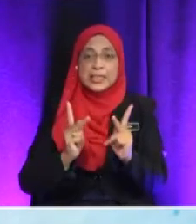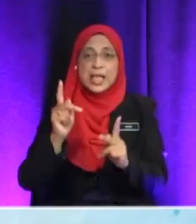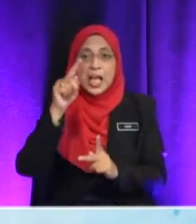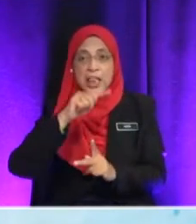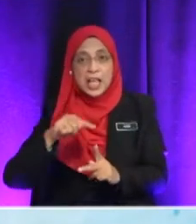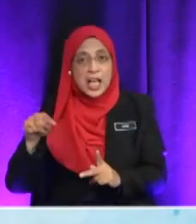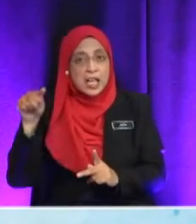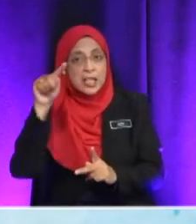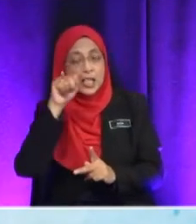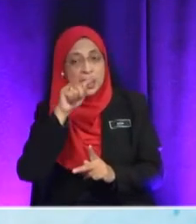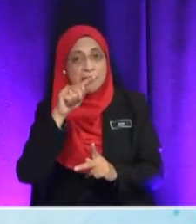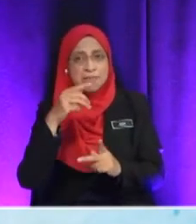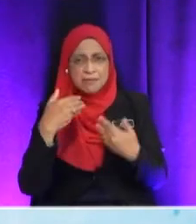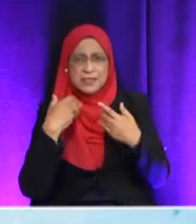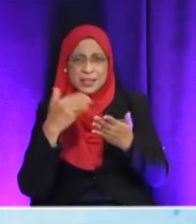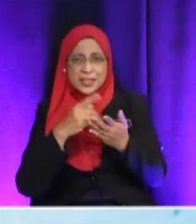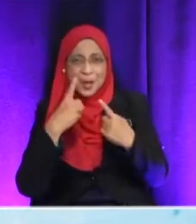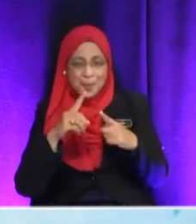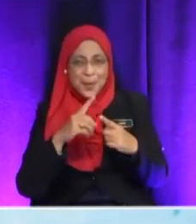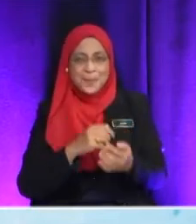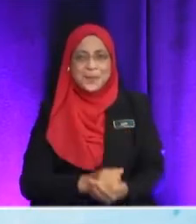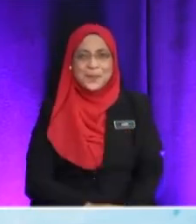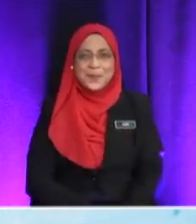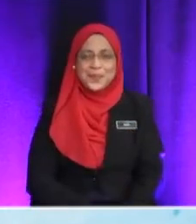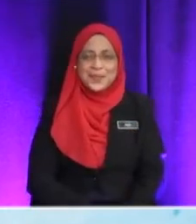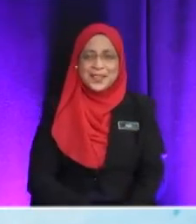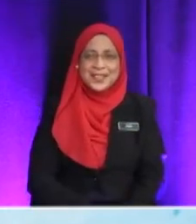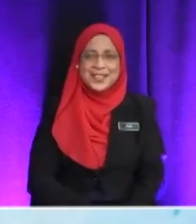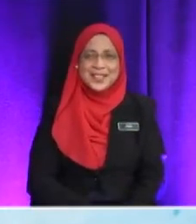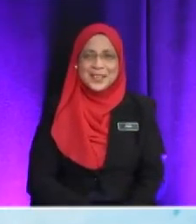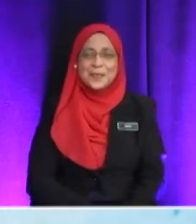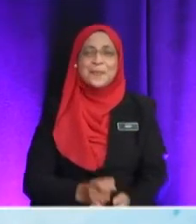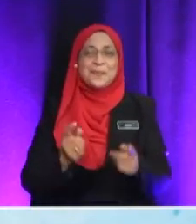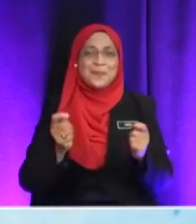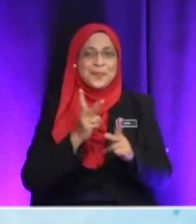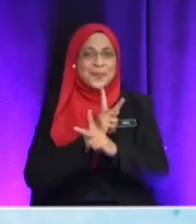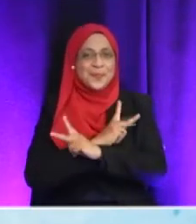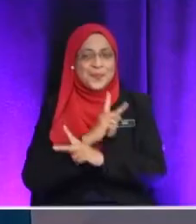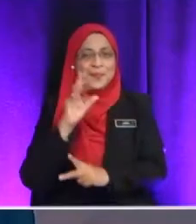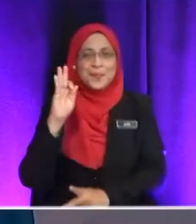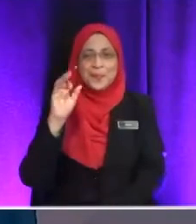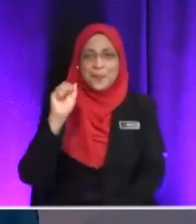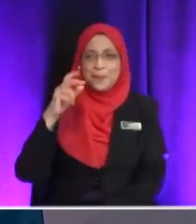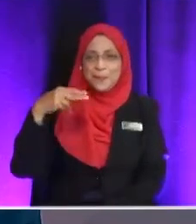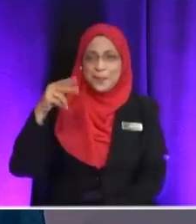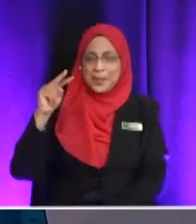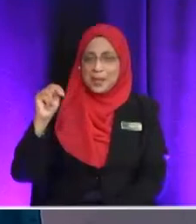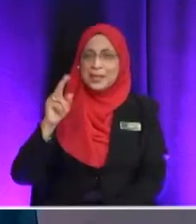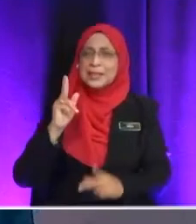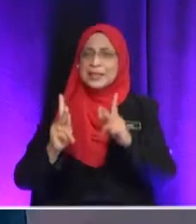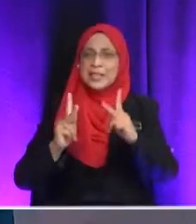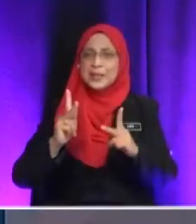onepiec3 udah enggak selamat jauhin deh oke terima kasih Farhan iye antaranya yang paling